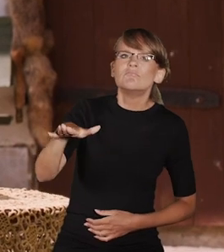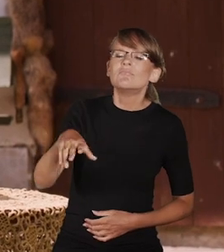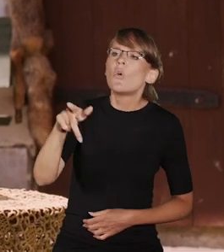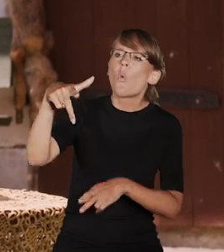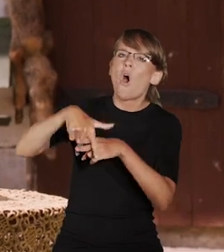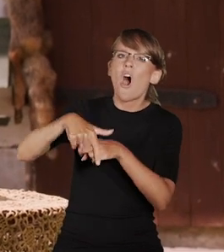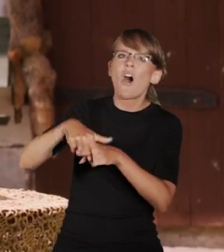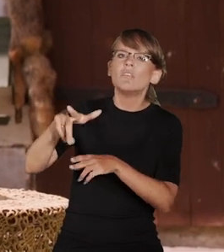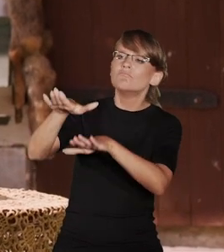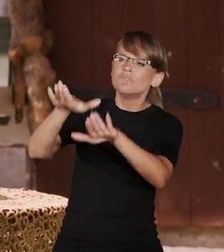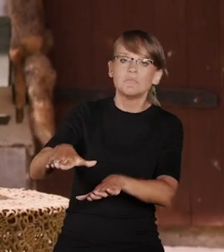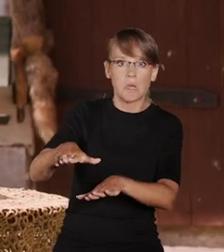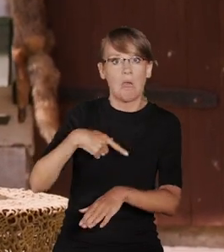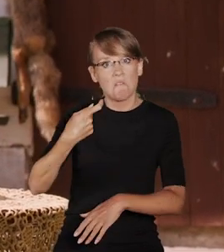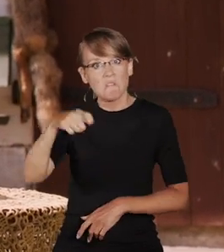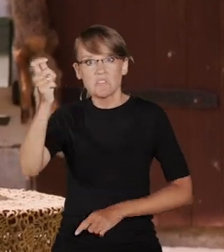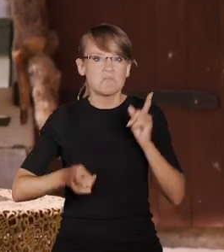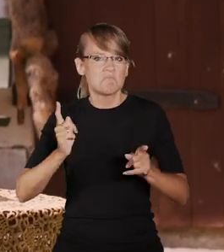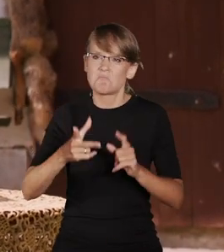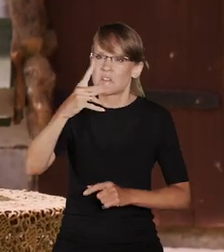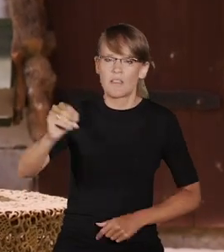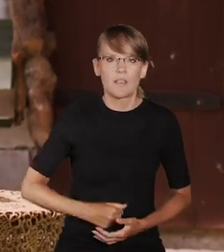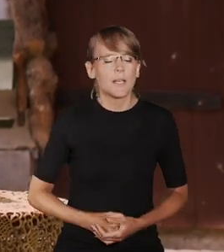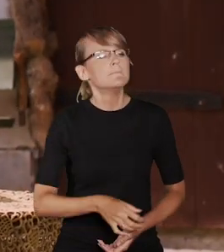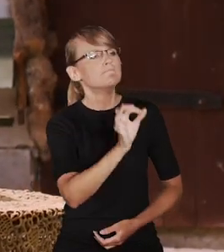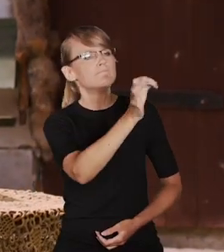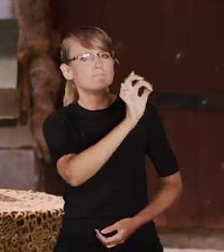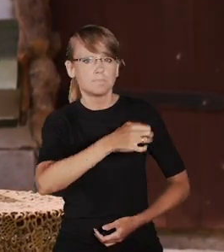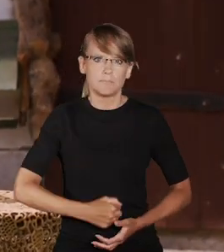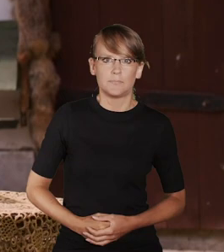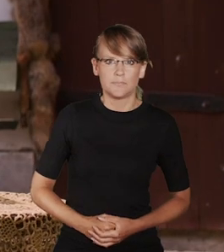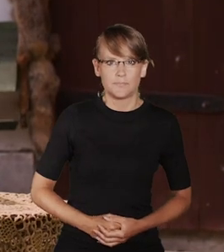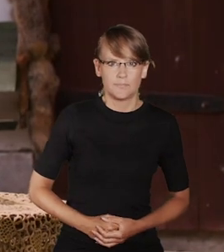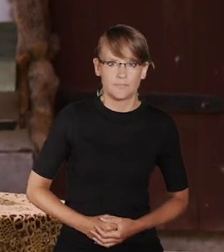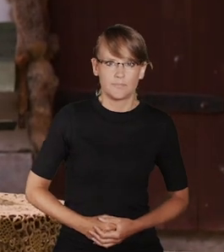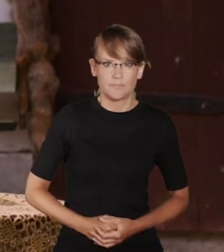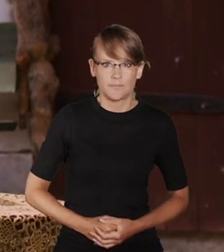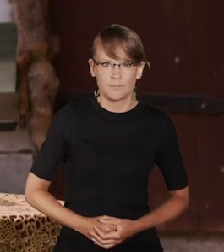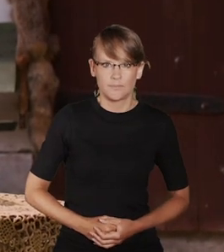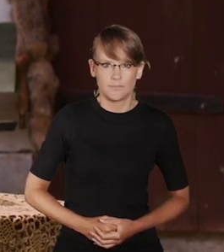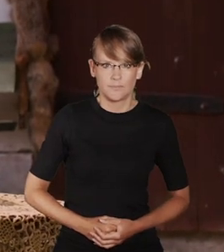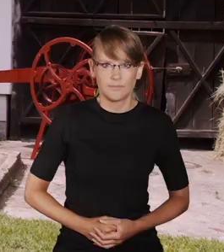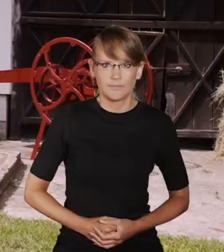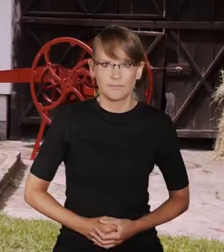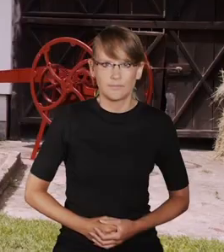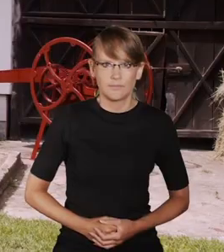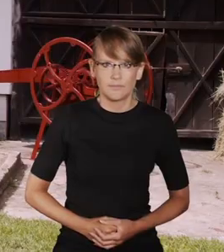nie daruję, łaskawa pani. Nie wzruszysz mnie tą żałobą i tymi dołeczkami w policzkach.